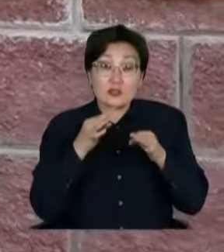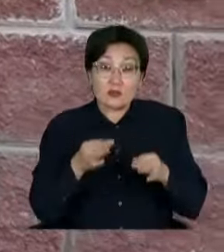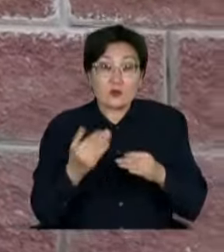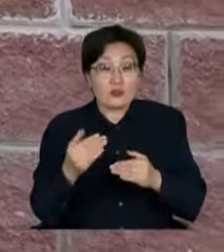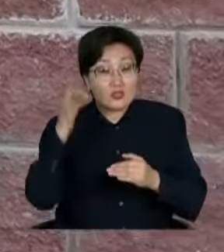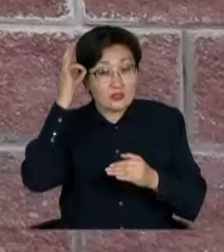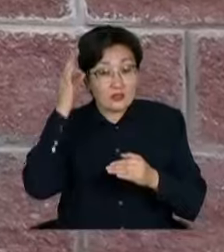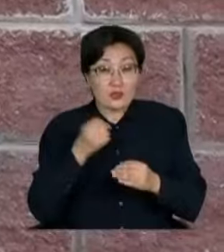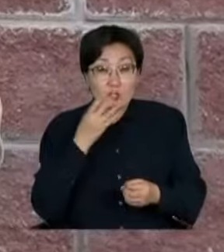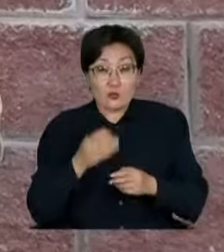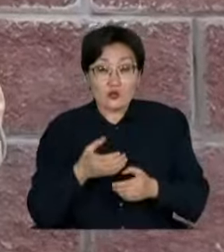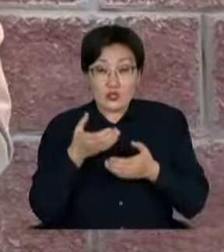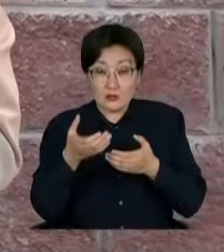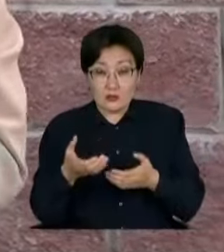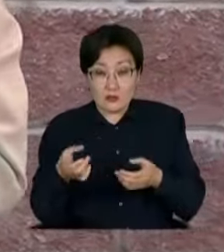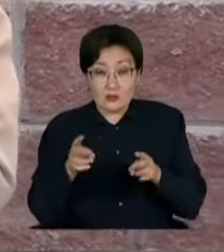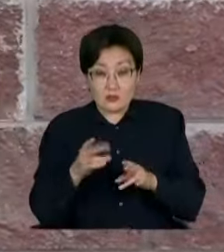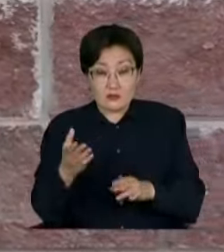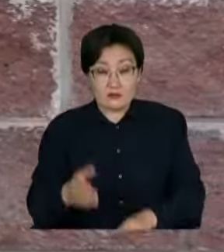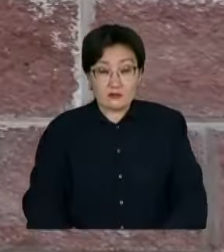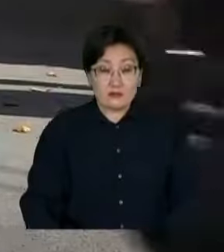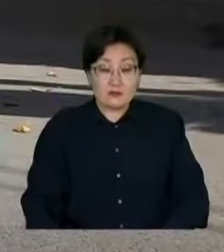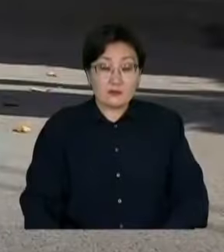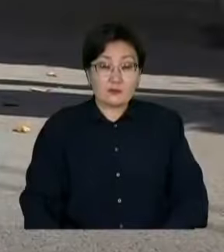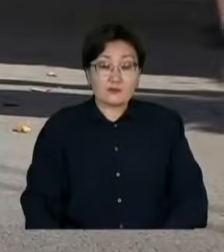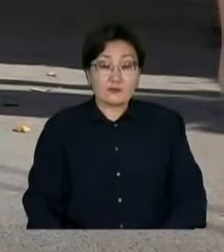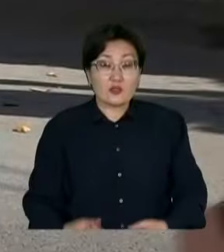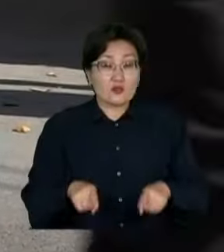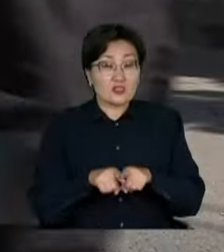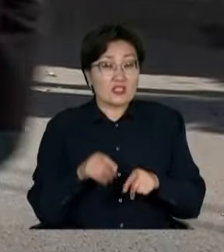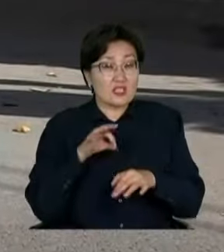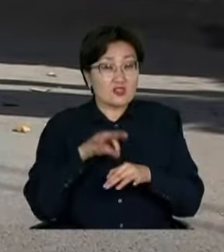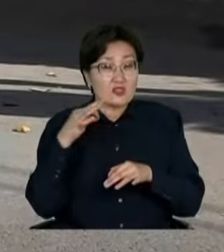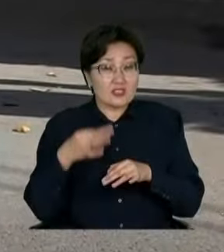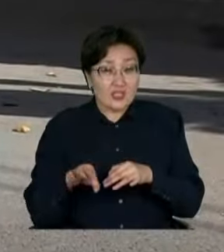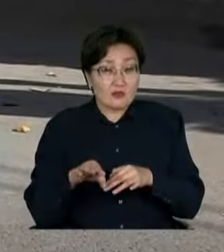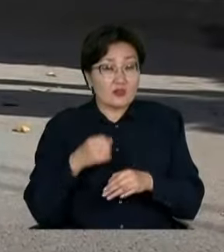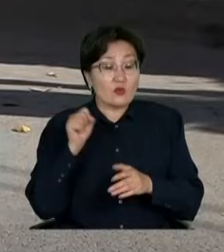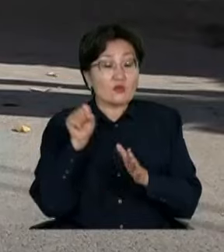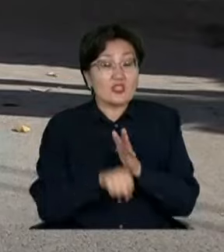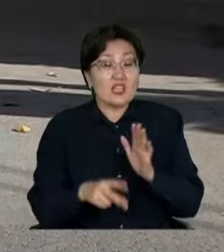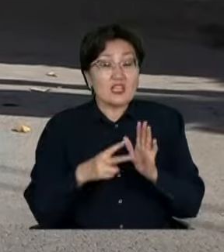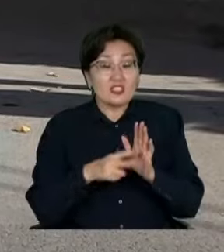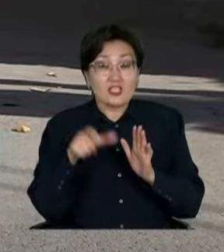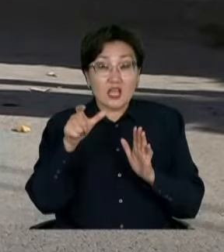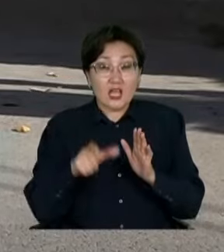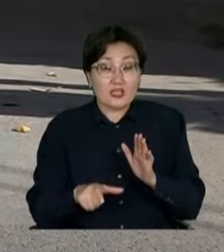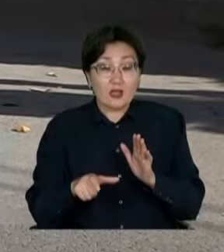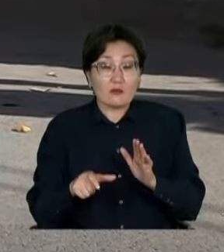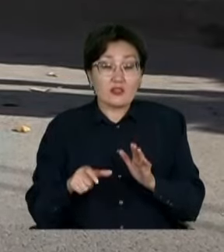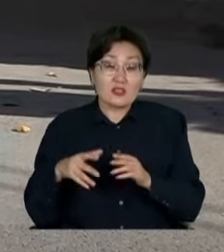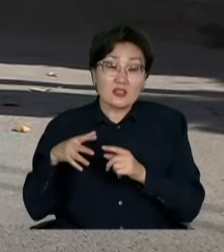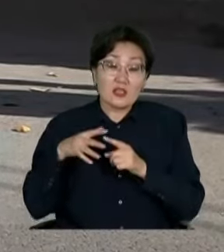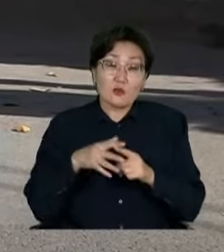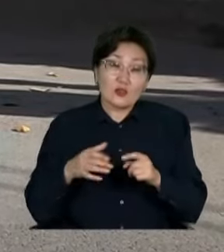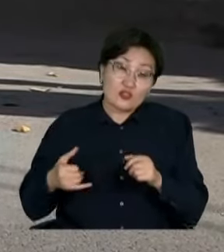еске алып, гүл шоқтарын қалдырып жатыр. Сонда жауыздықпен өлтіріп тұрмын ең бауырымды. 7 бала жабылып, біреуі келіп теуіп